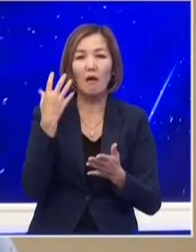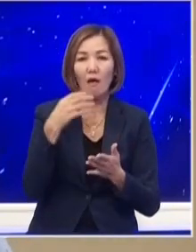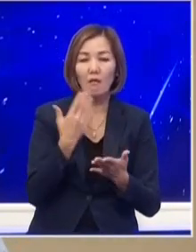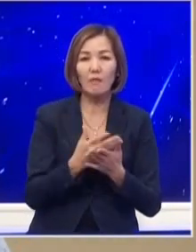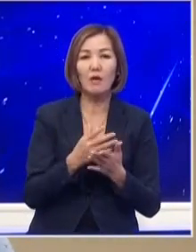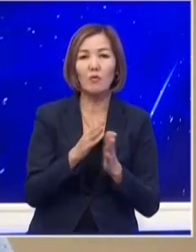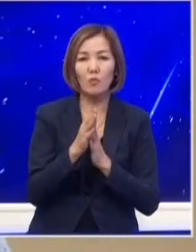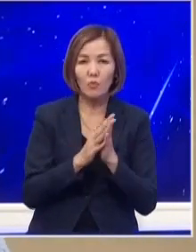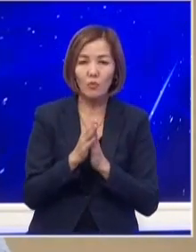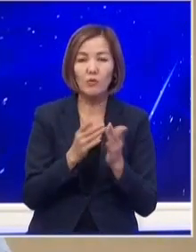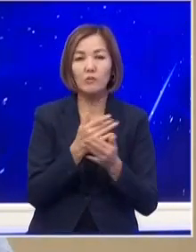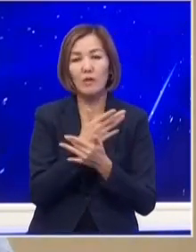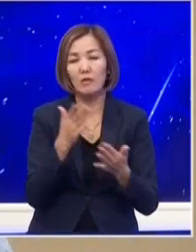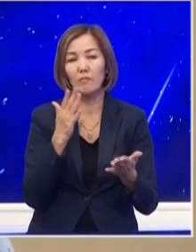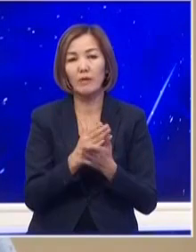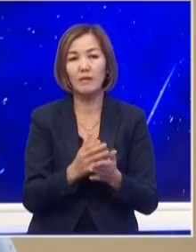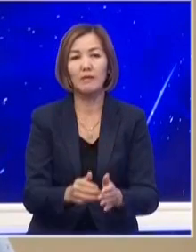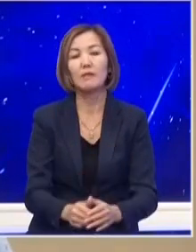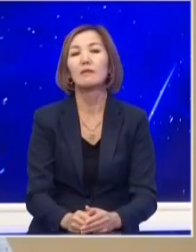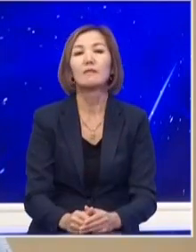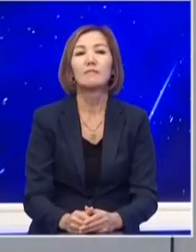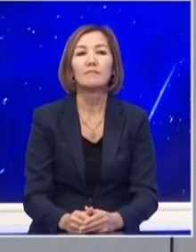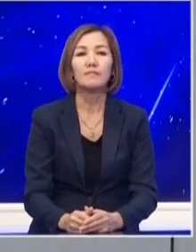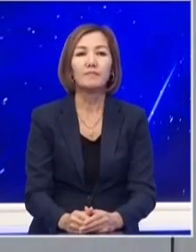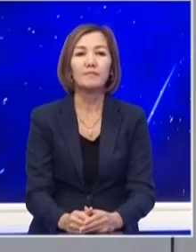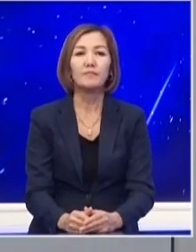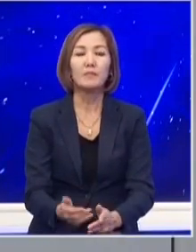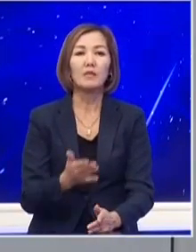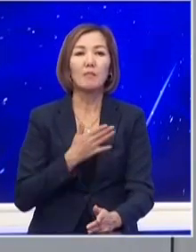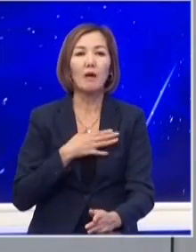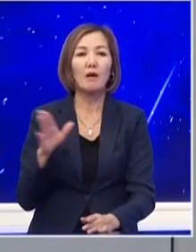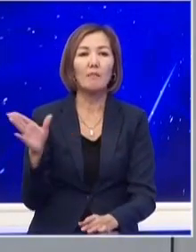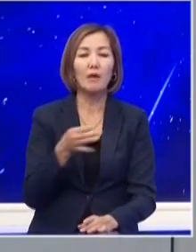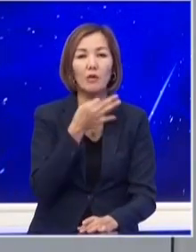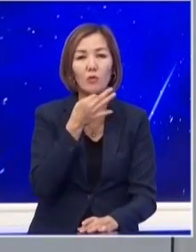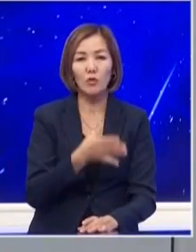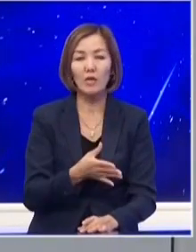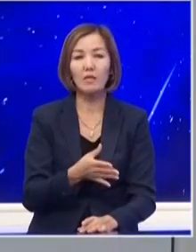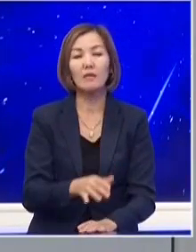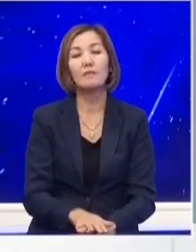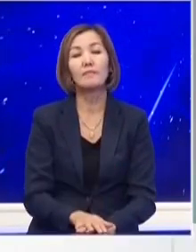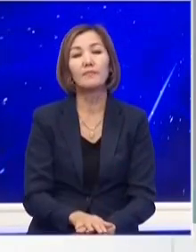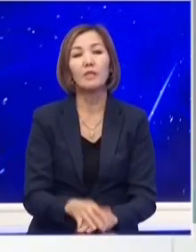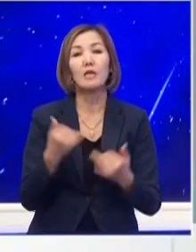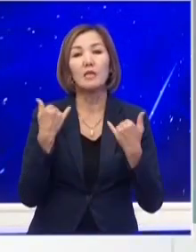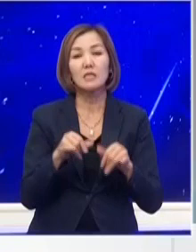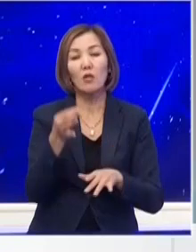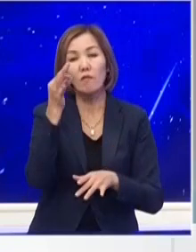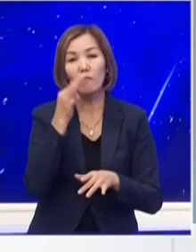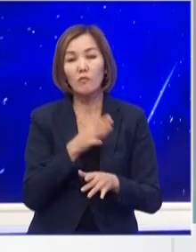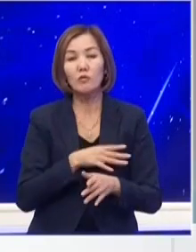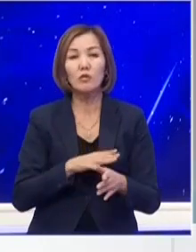да сол сияқты витаминдеріне қарап жасалады. Маған барлығы асхананың тамағы өте ұнайды. Біз